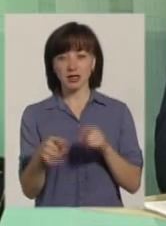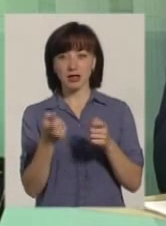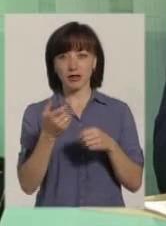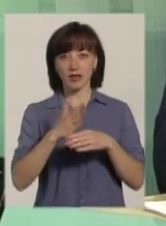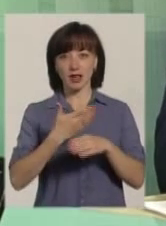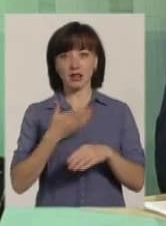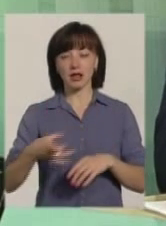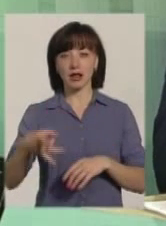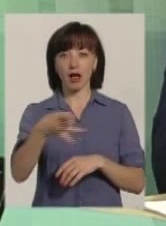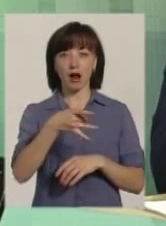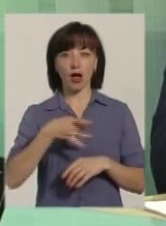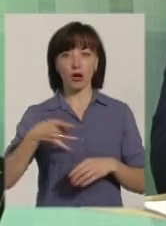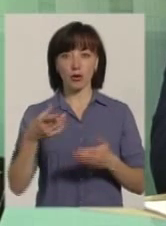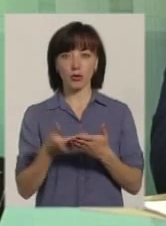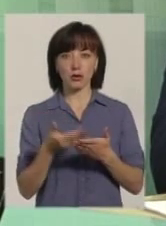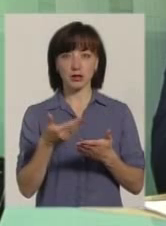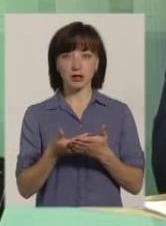виділявся на район у вигляді